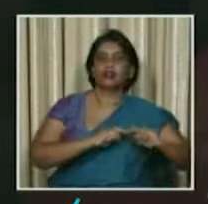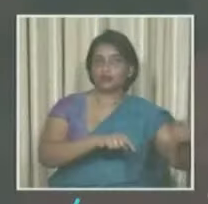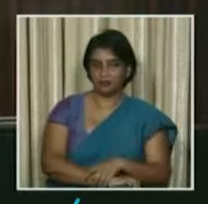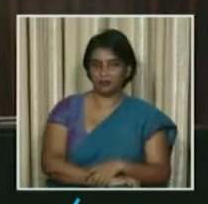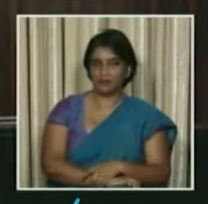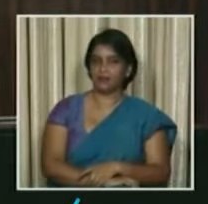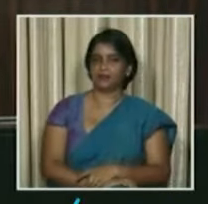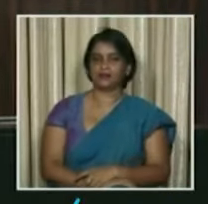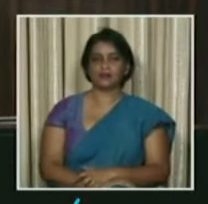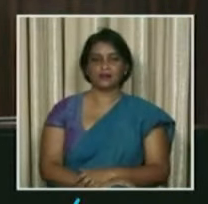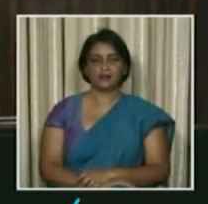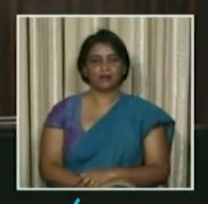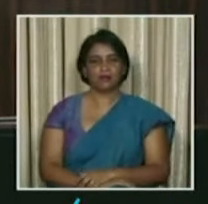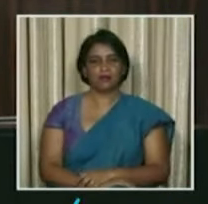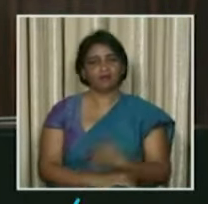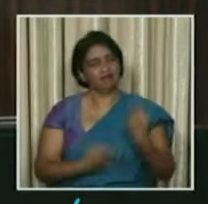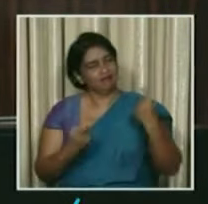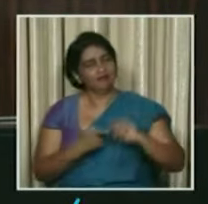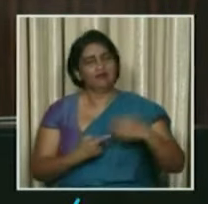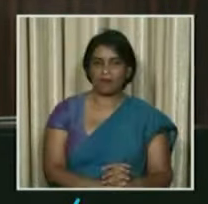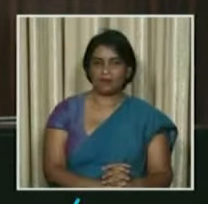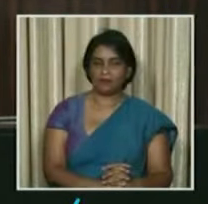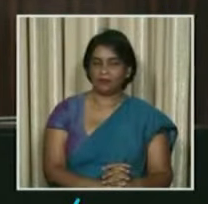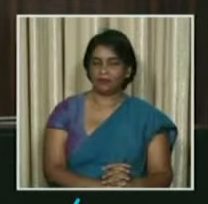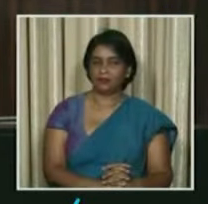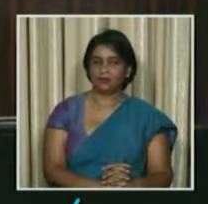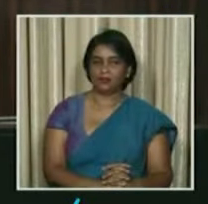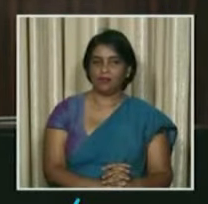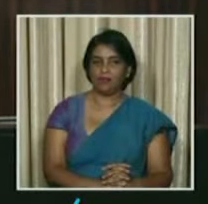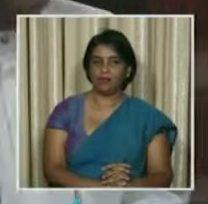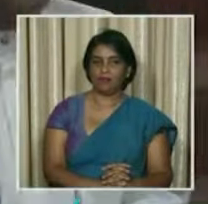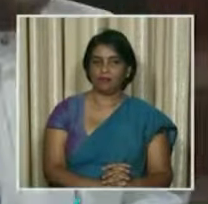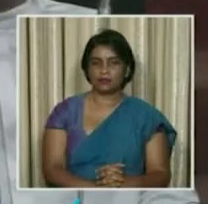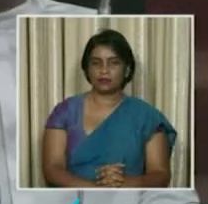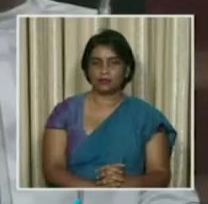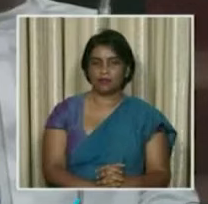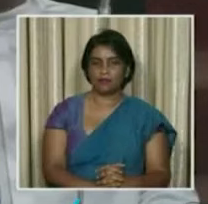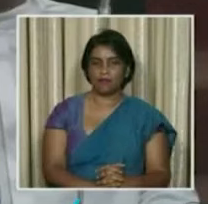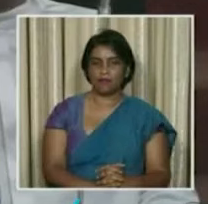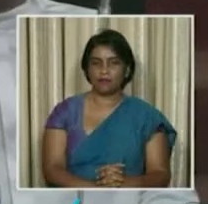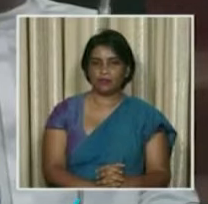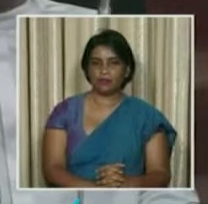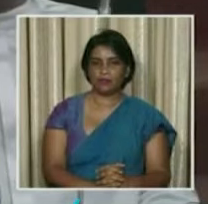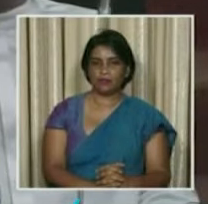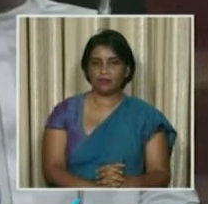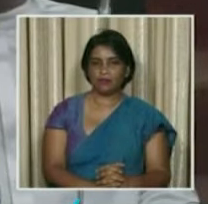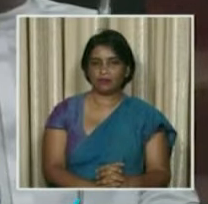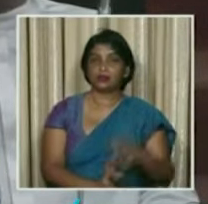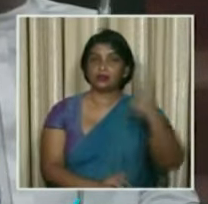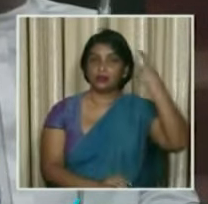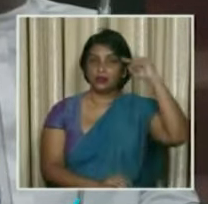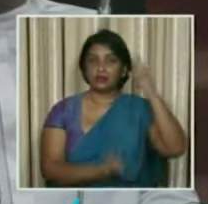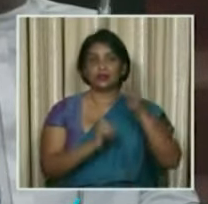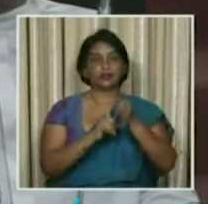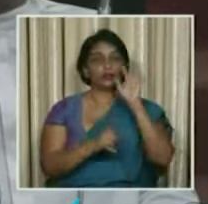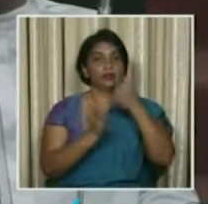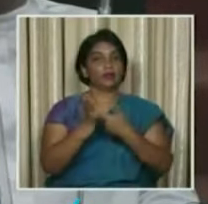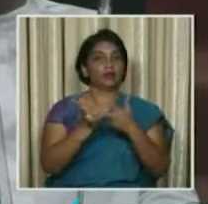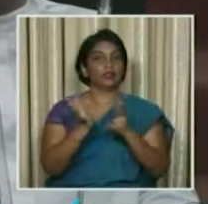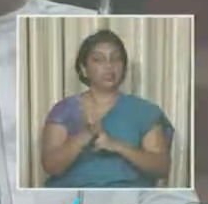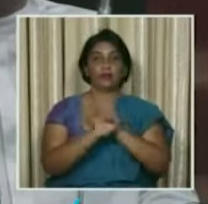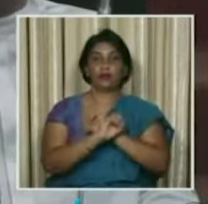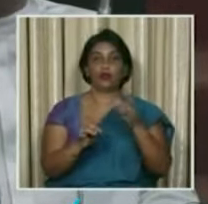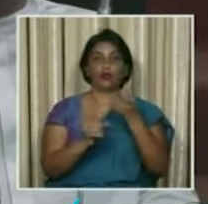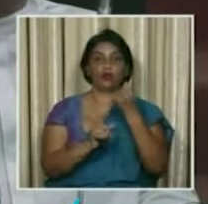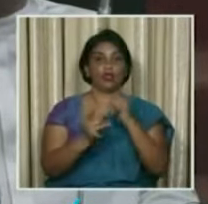පුළුවන් නේද? ඔබතුමත් එනවා ආයි තා මේ ප්‍රශ්න අවුල් කරන්න. හිටපු හැටියට ඒකට උත්තර දෙන්න බෑ. ඊයේ ජනාධිපතිතුමා ටීවී එකේ පෙන්නුවා මුදල්